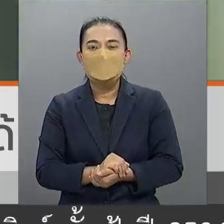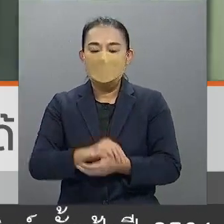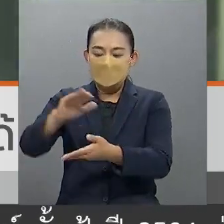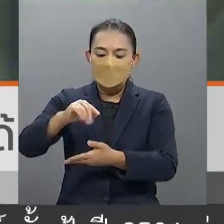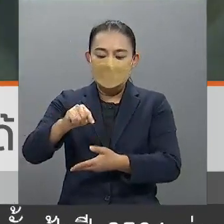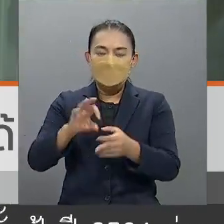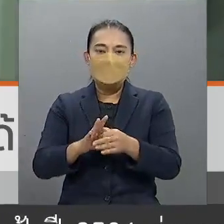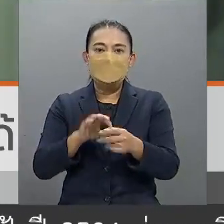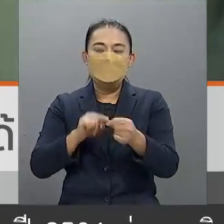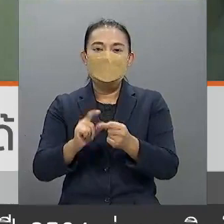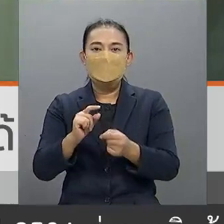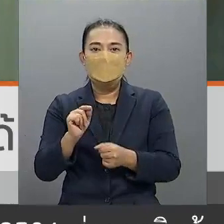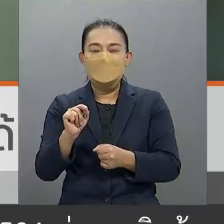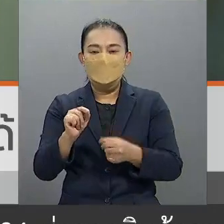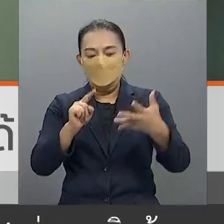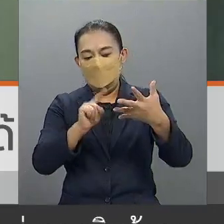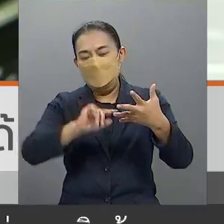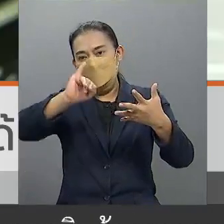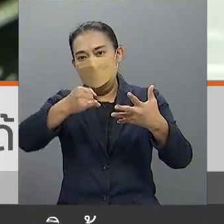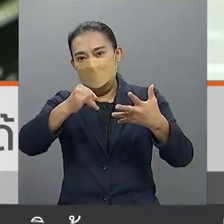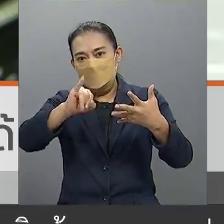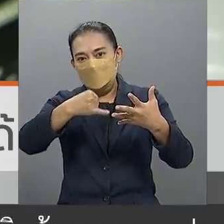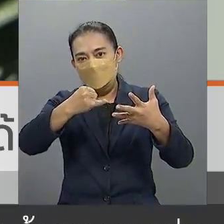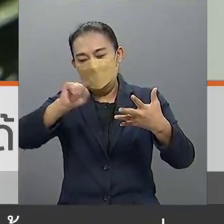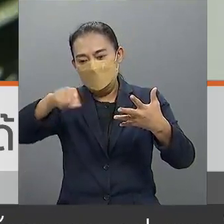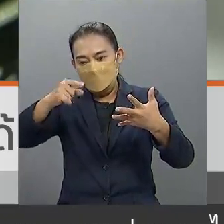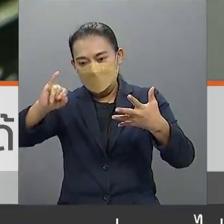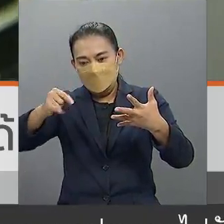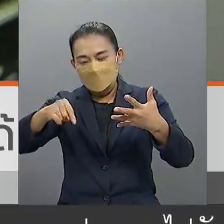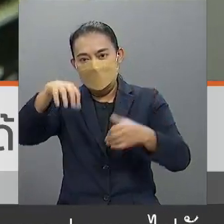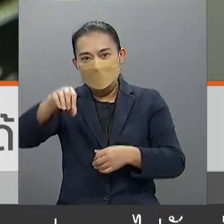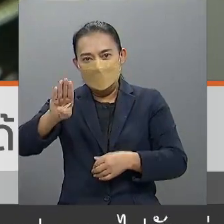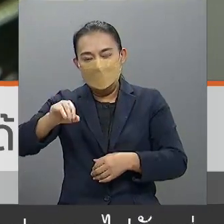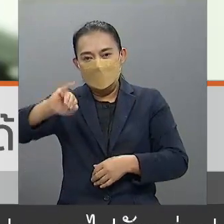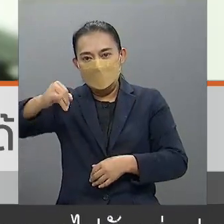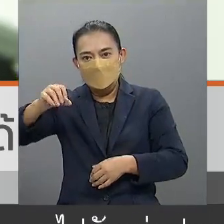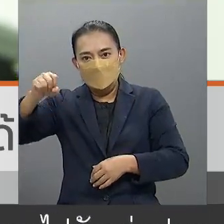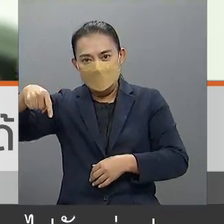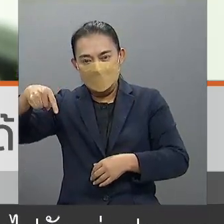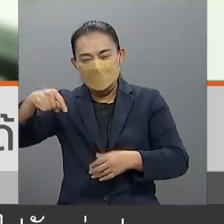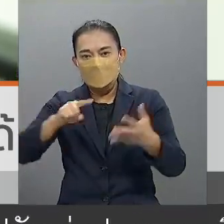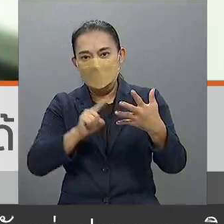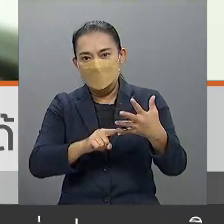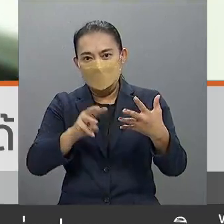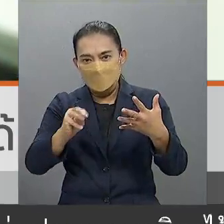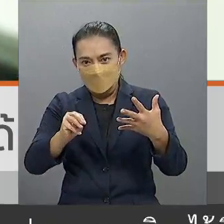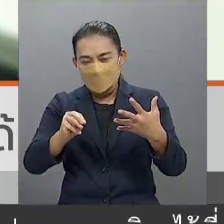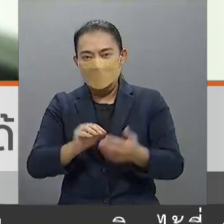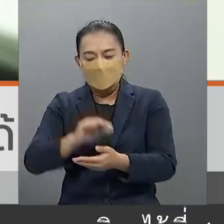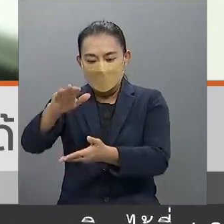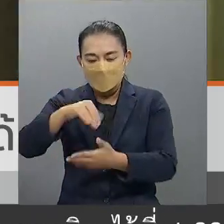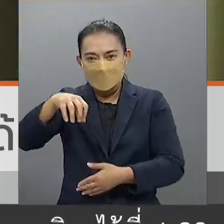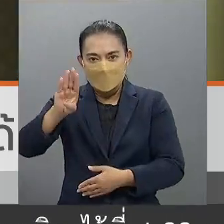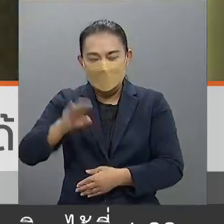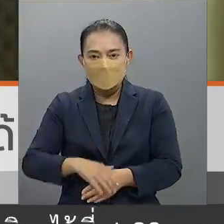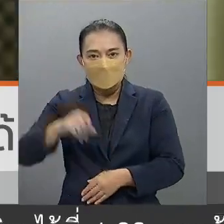มวัคซีนจอห์นสันแอนด์จอห์นสันโดยบริษัทเจนเซนซีแลกจำกัดวัคซีนโมเดอร์นานำเข้าโดยบริษัทเซลิกฟาร์มาจ